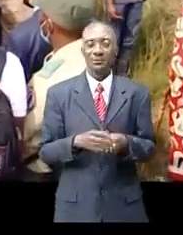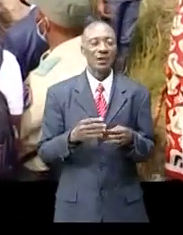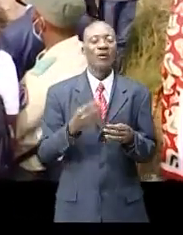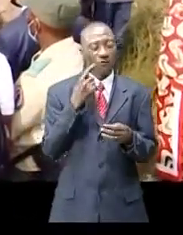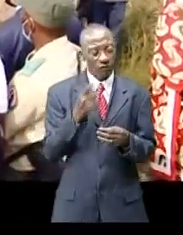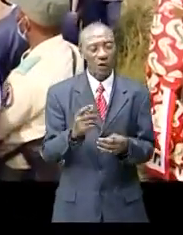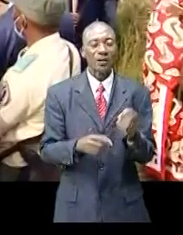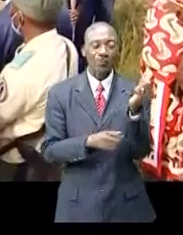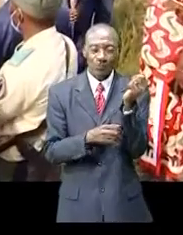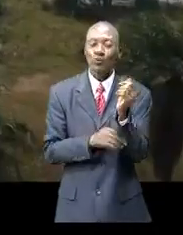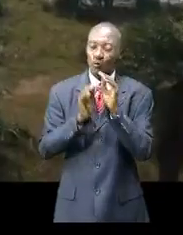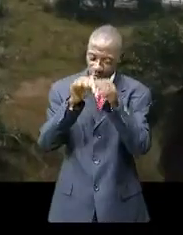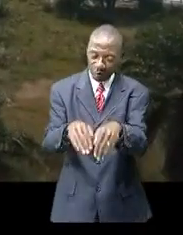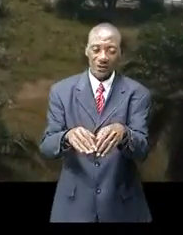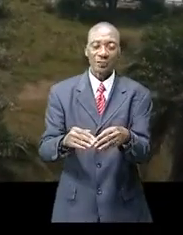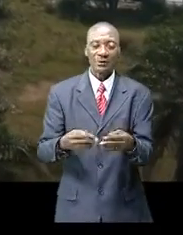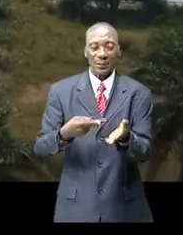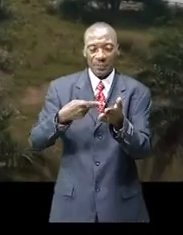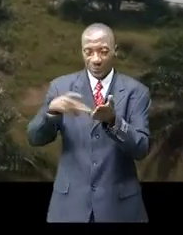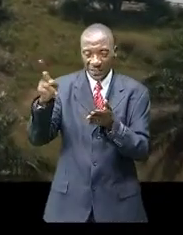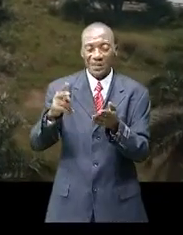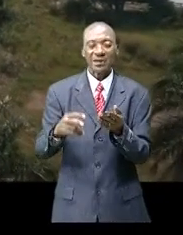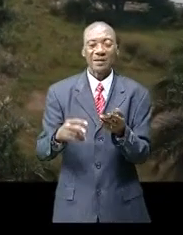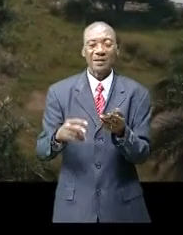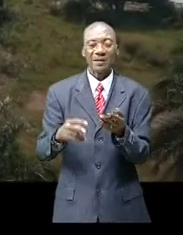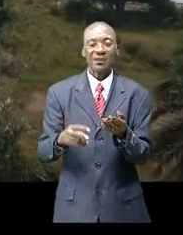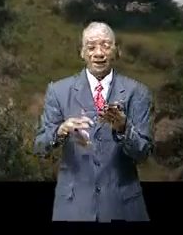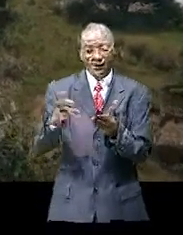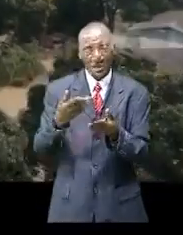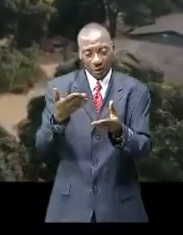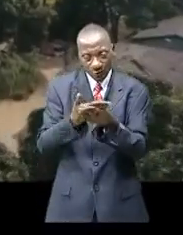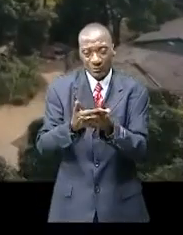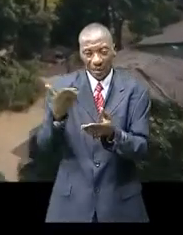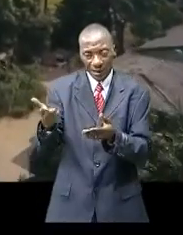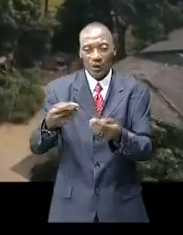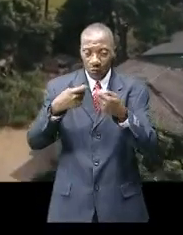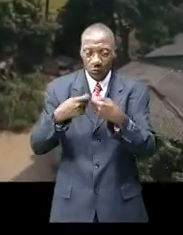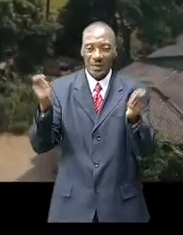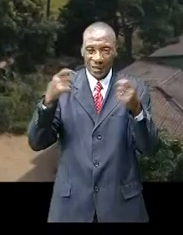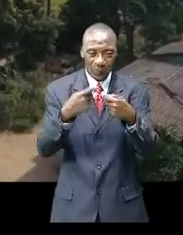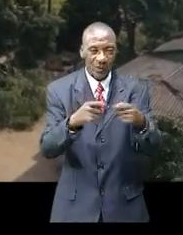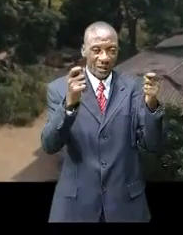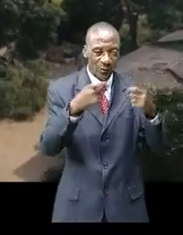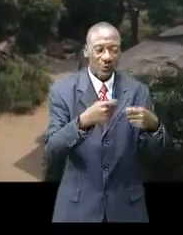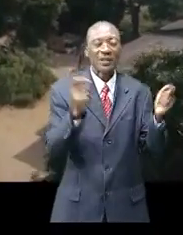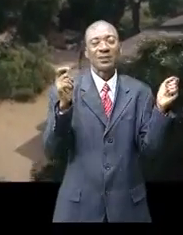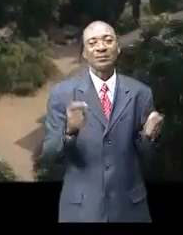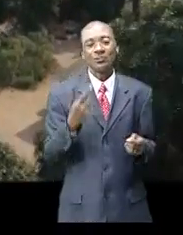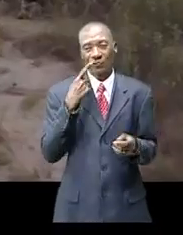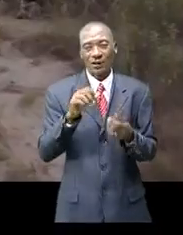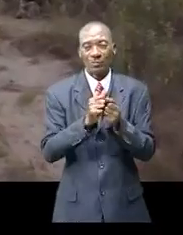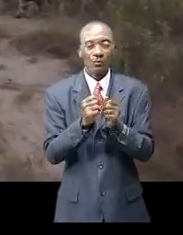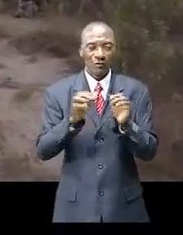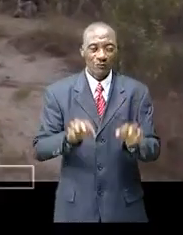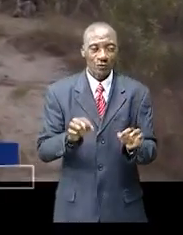et envahi par des prédateurs avec l'aide des responsables gérer les secteurs des affaires foncières et de l'urbanisme.